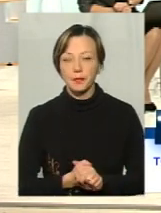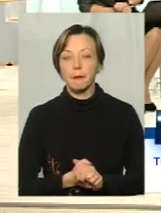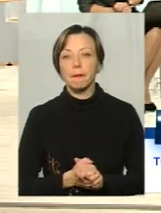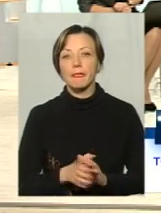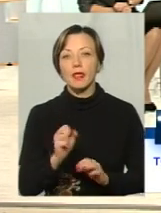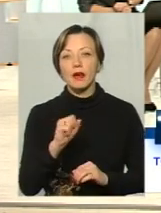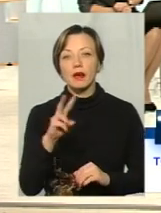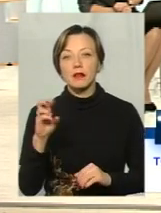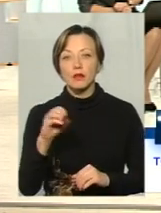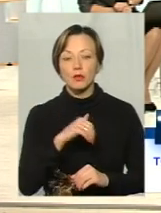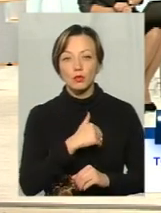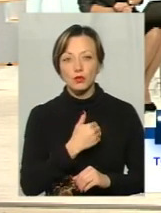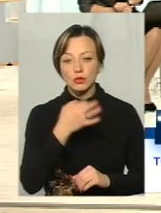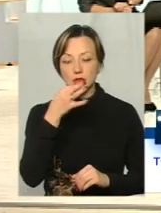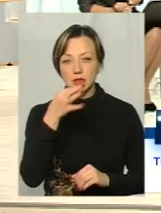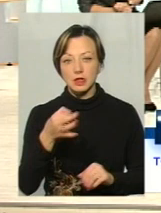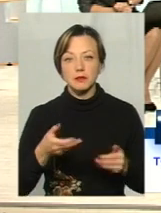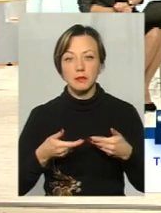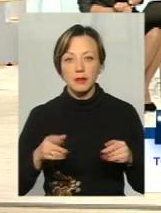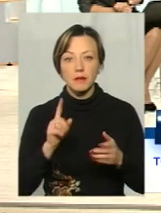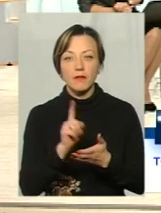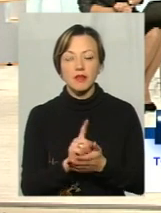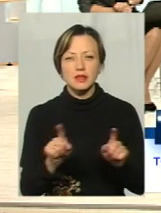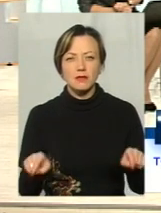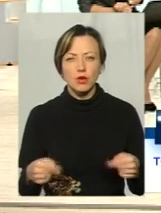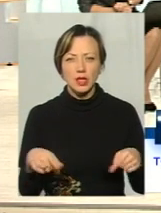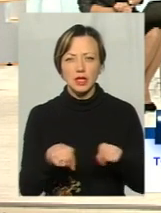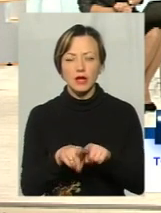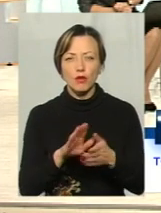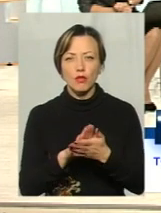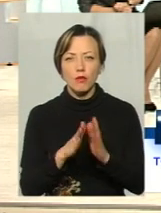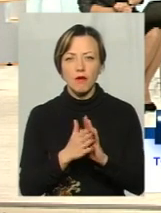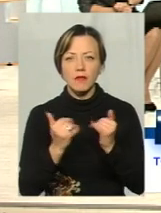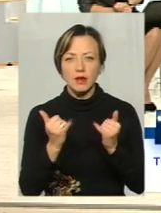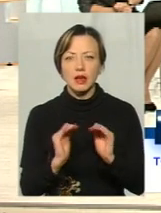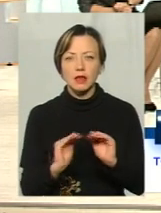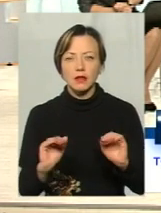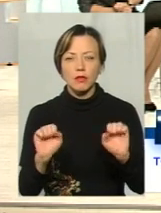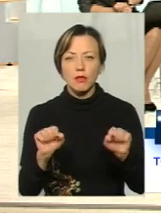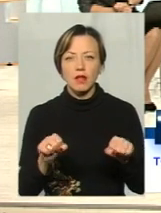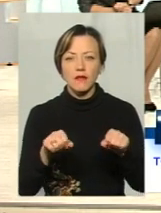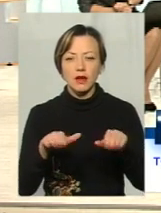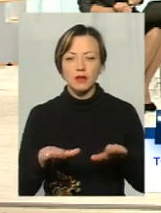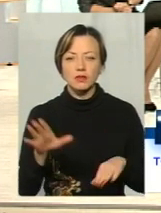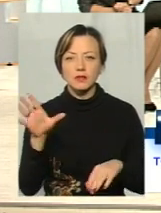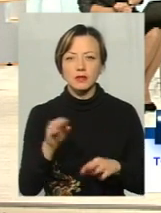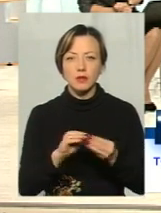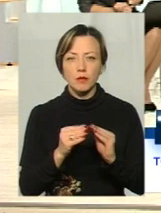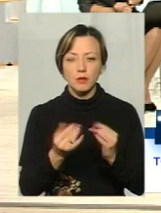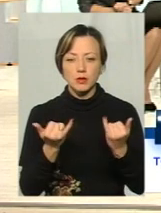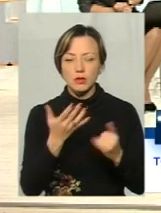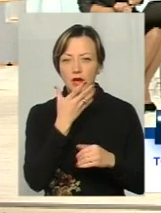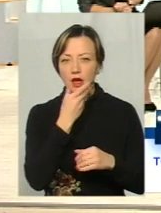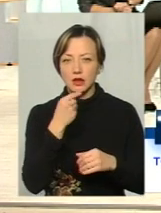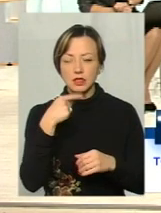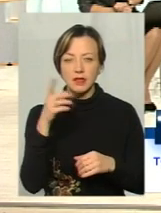я хочу сказати, що ми повинні створити такі умови для дітей, щоб ми могли вирішувати всі проблеми. Сьогодні гарно сказали